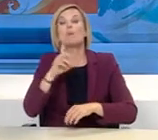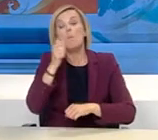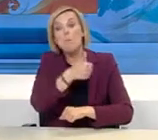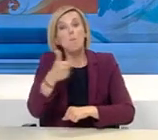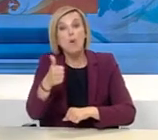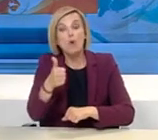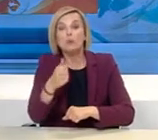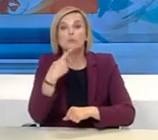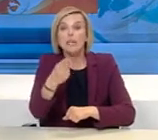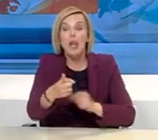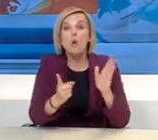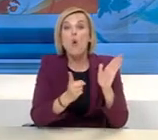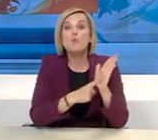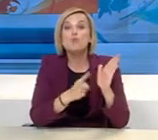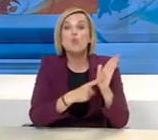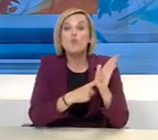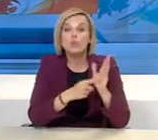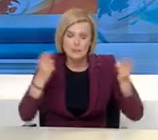προβλέπει ο νόμος και μόνο.